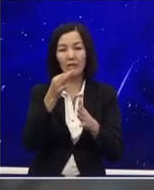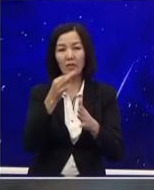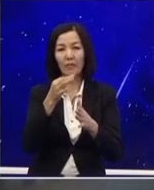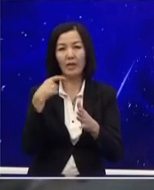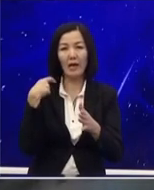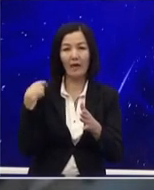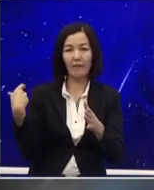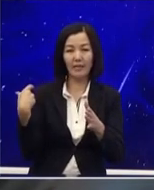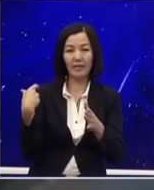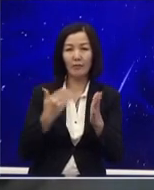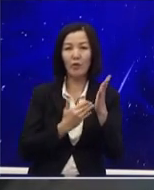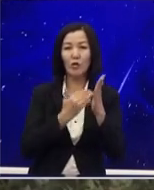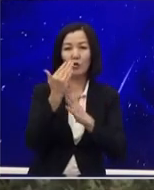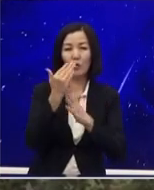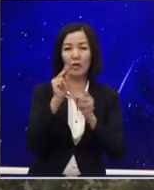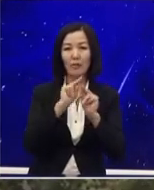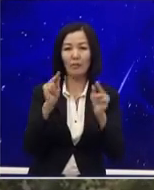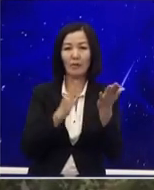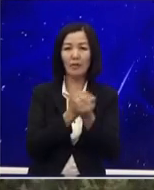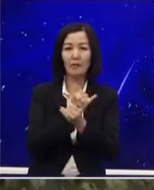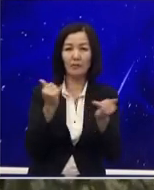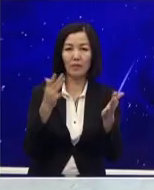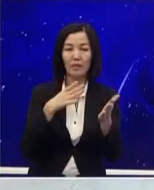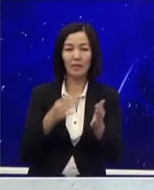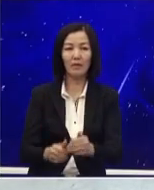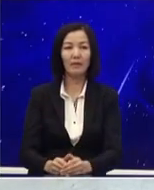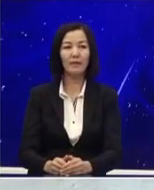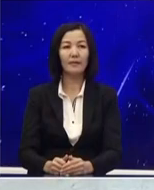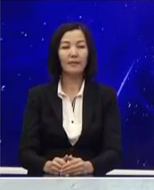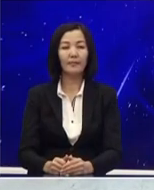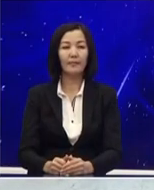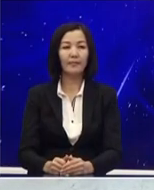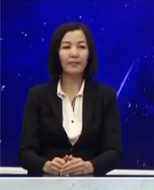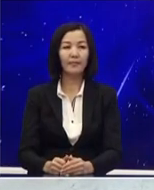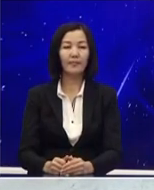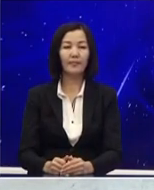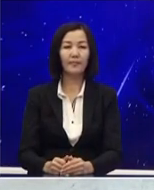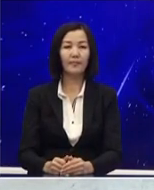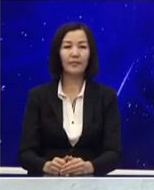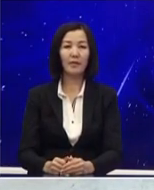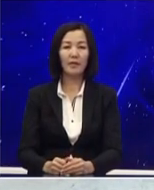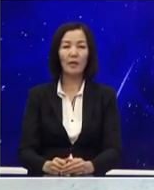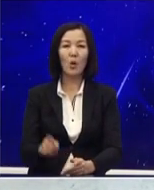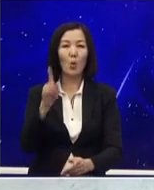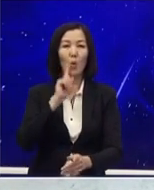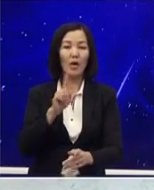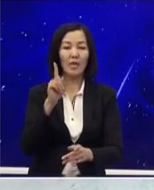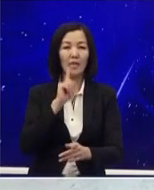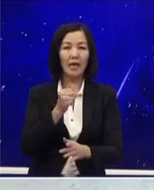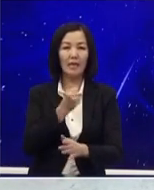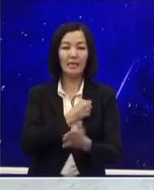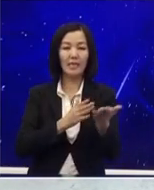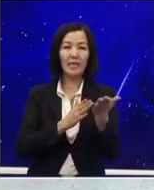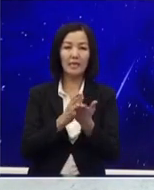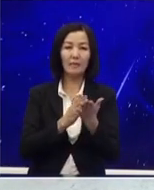жоғары білікті оқушылар құрамы қызмет етеді. Продолжить обучение для военнослужащих. Мерзімді қызметтегі әскери қызметшілер